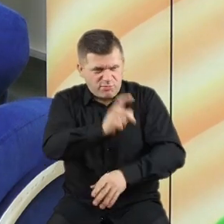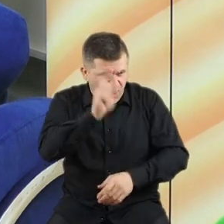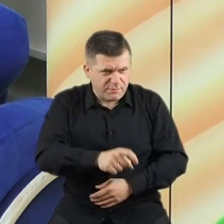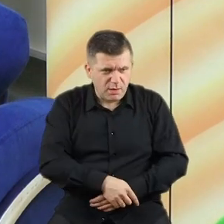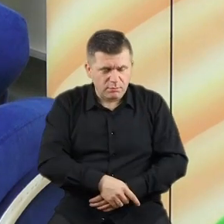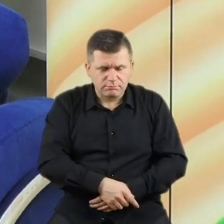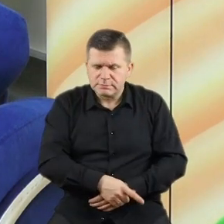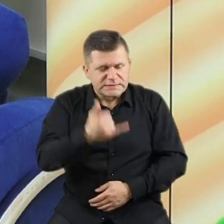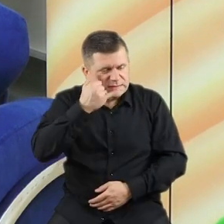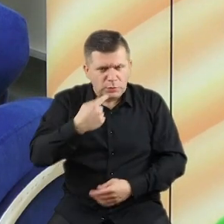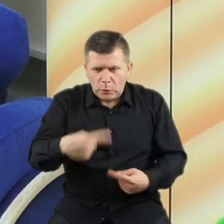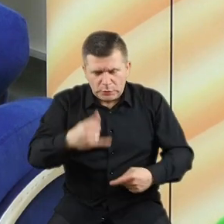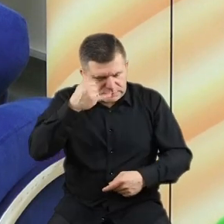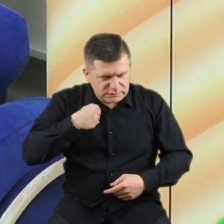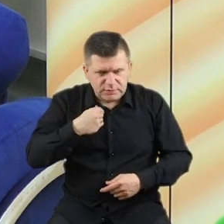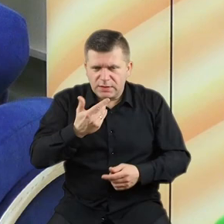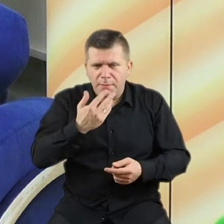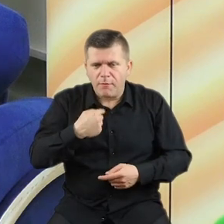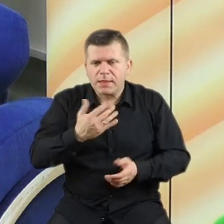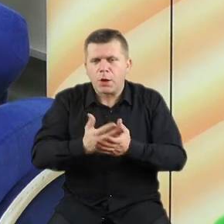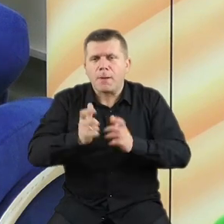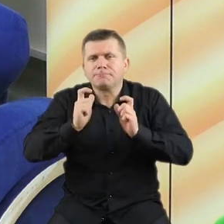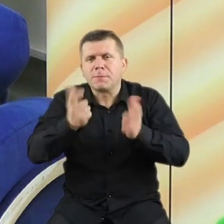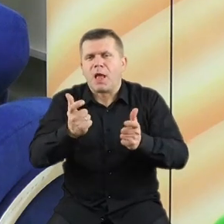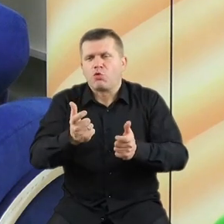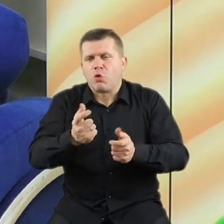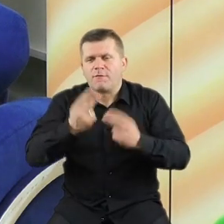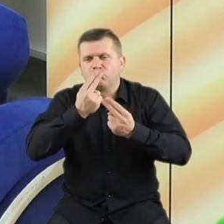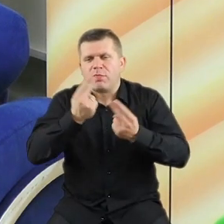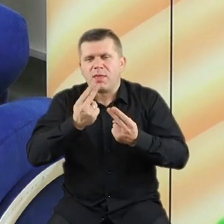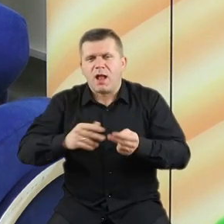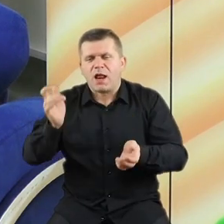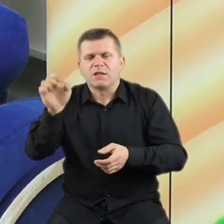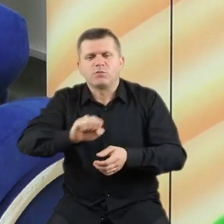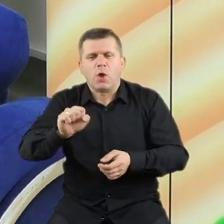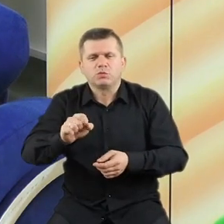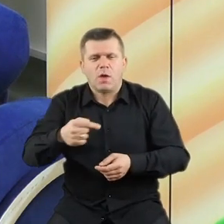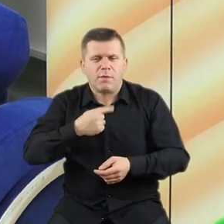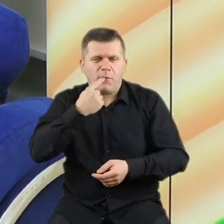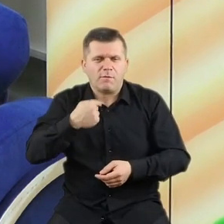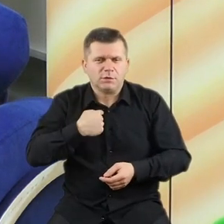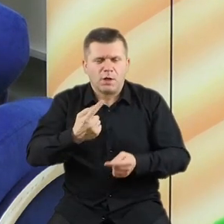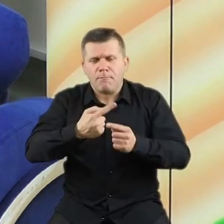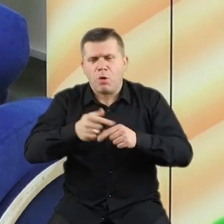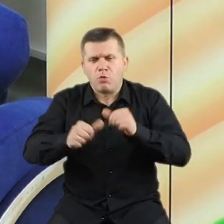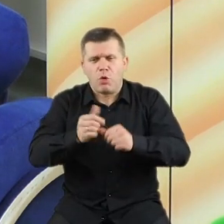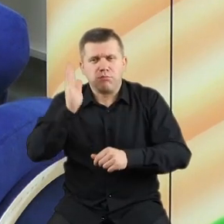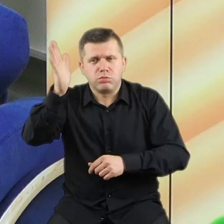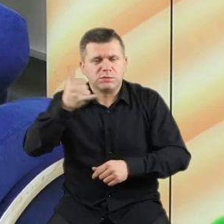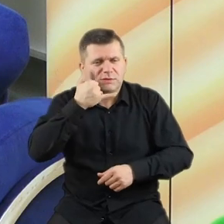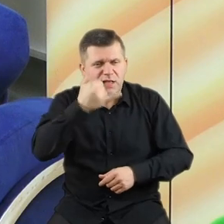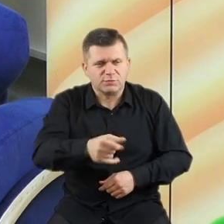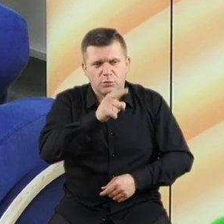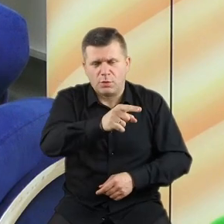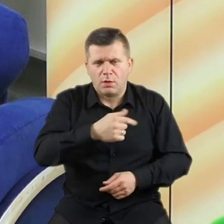ona mi w ogóle nie zadzwoniła i tego nie powiedziała. Tylko powiedziała mi to przypadkowa dziennikarka z Wrocławia, która się dowiedziała, do mnie to dotarło, jakoś pół roku później do niej